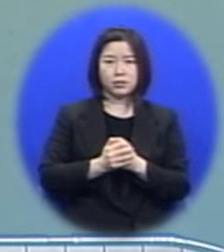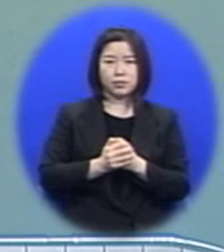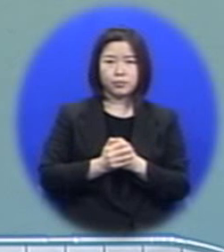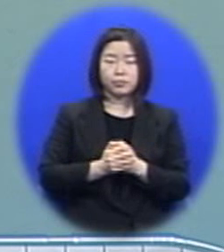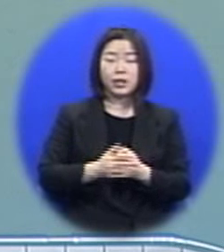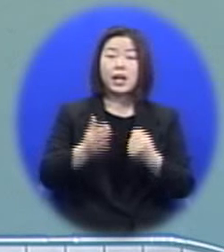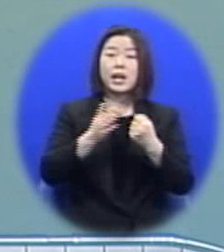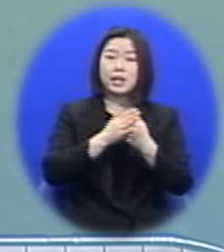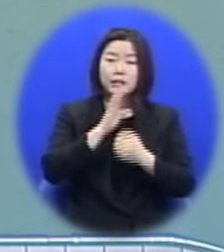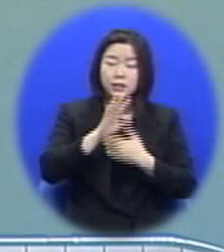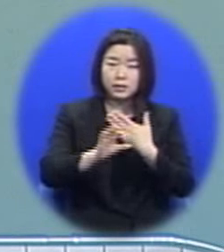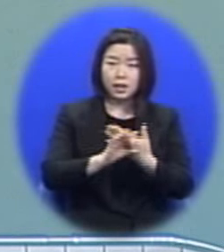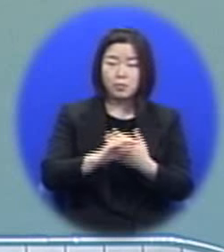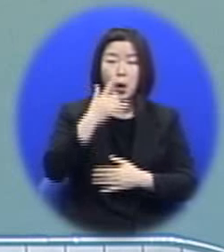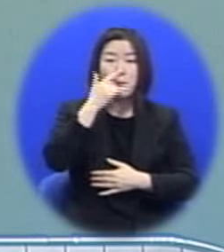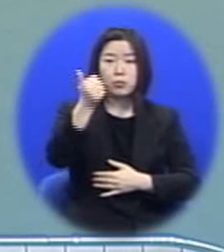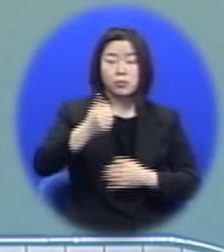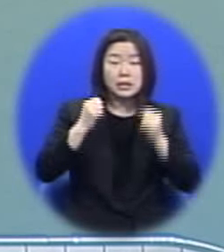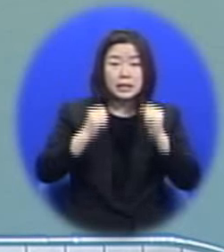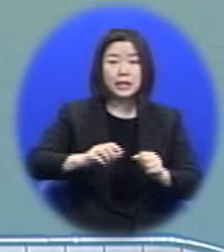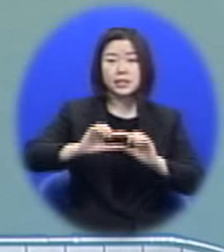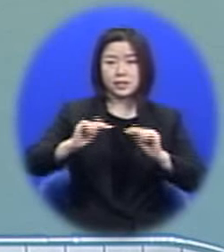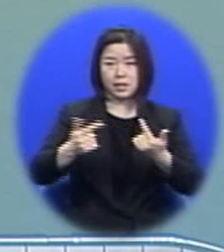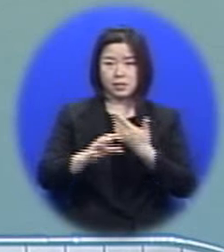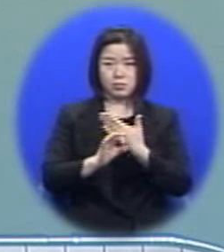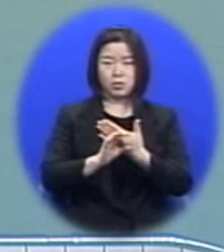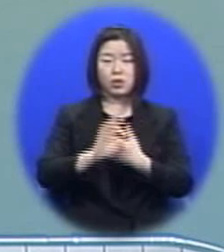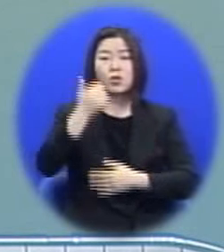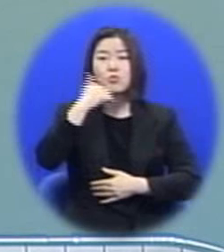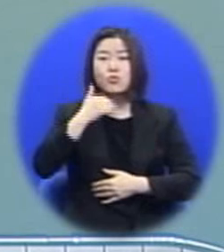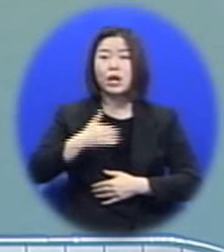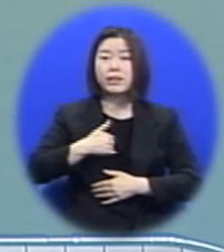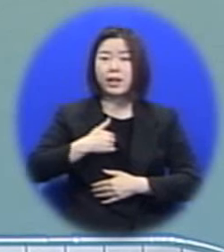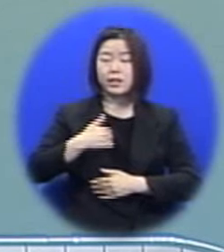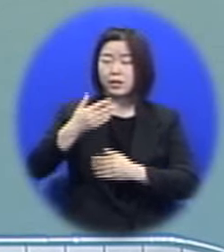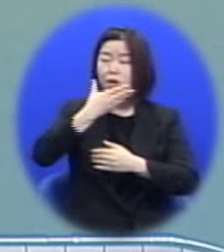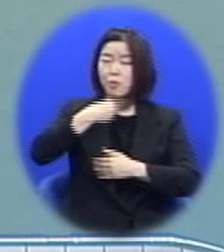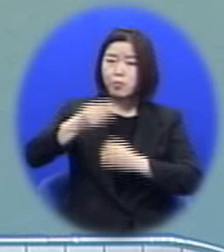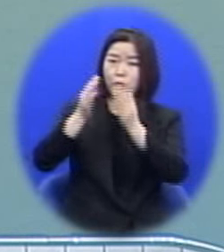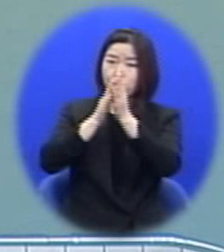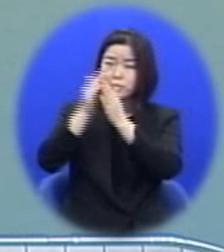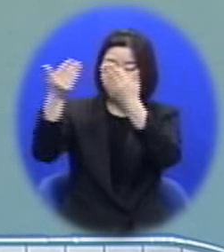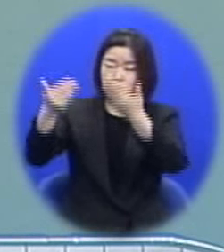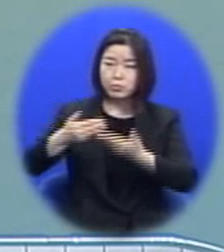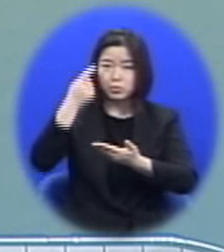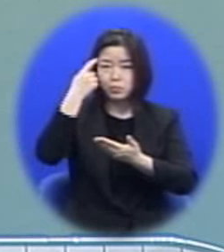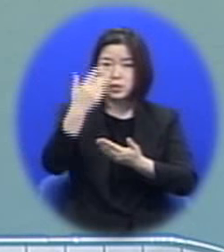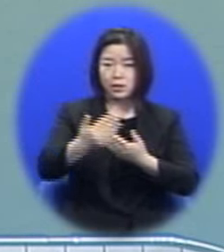그렇다면 부모님이 안 계시면 그러면 누가 나에게 복을 빌어주죠?